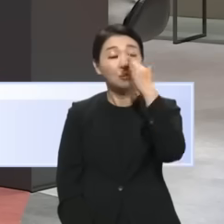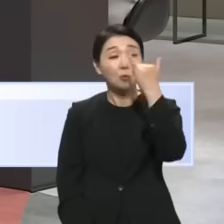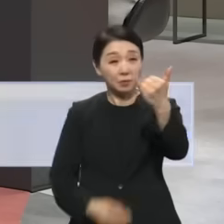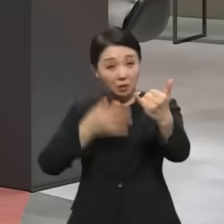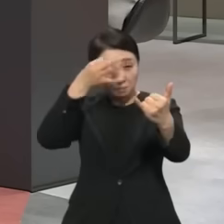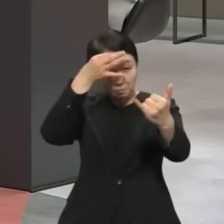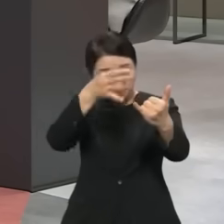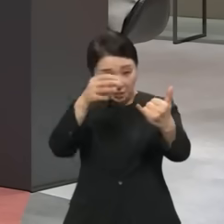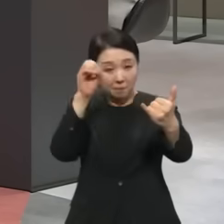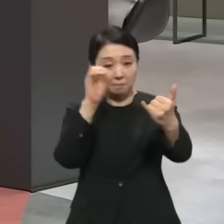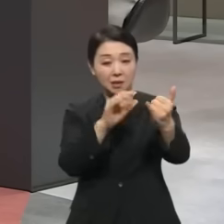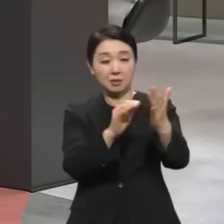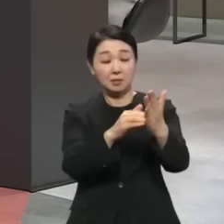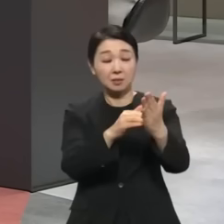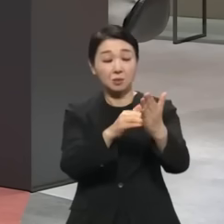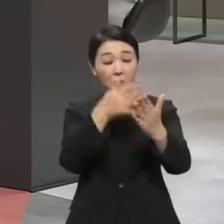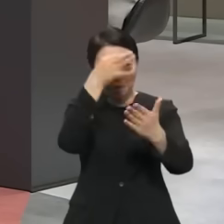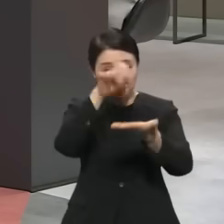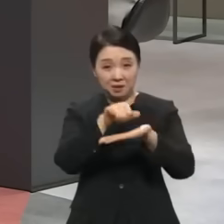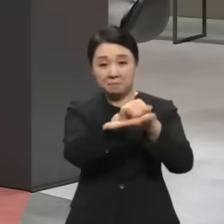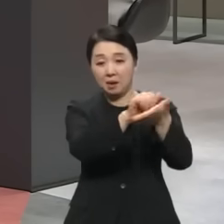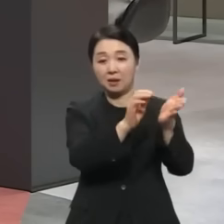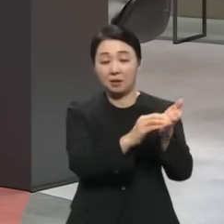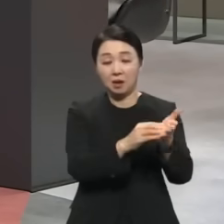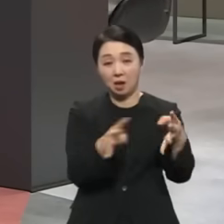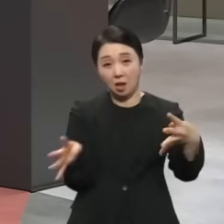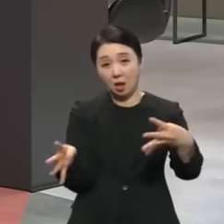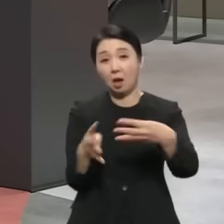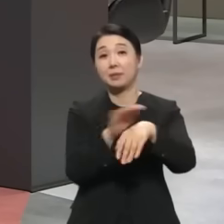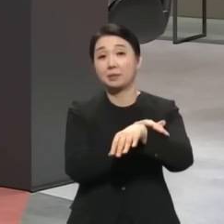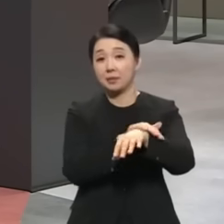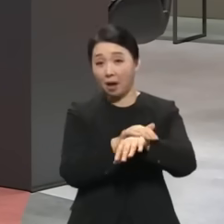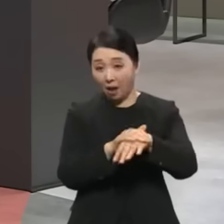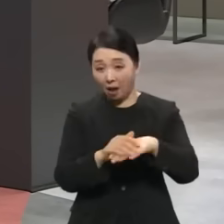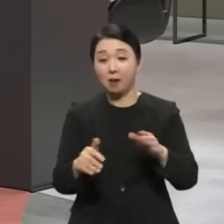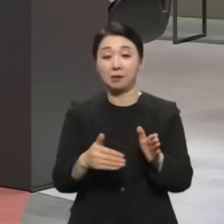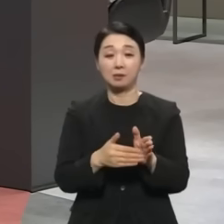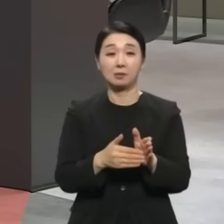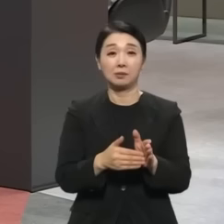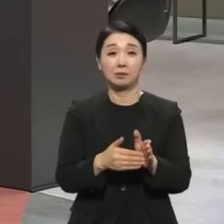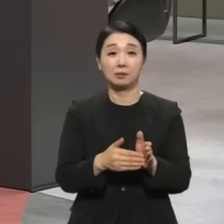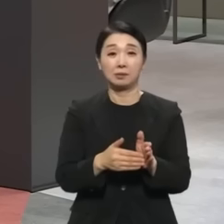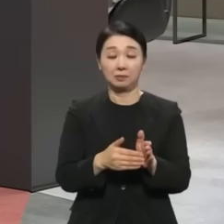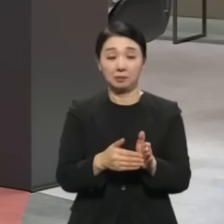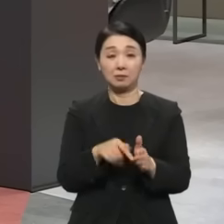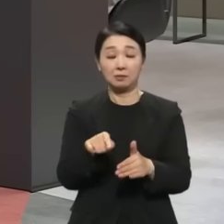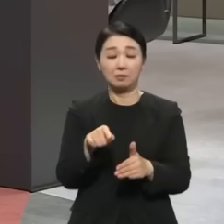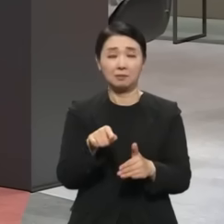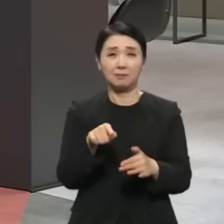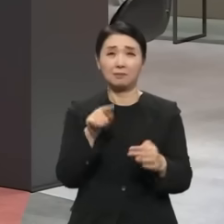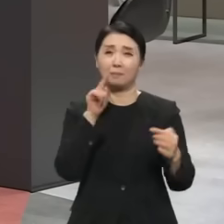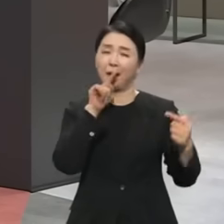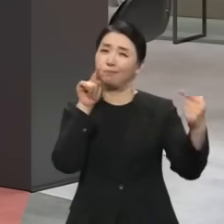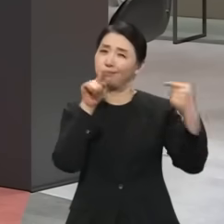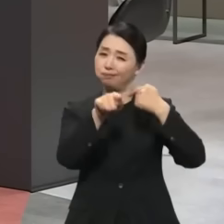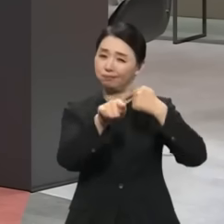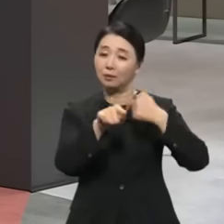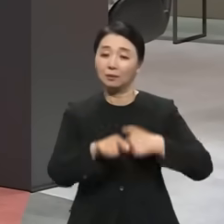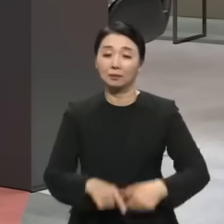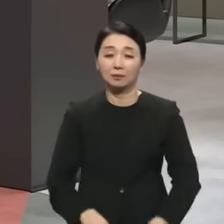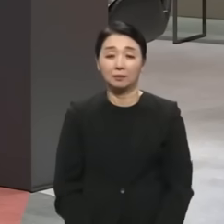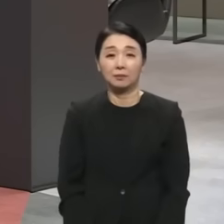냈고 사과를 받아들여서 원만히 합의를 해줬다고 한다 이제 주장이이 부분은 엇갈리는 그런 상황인